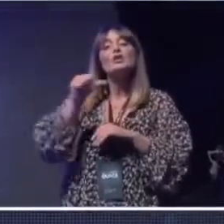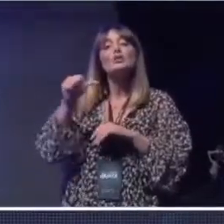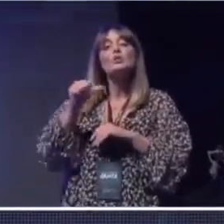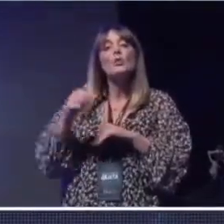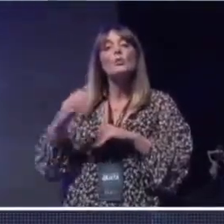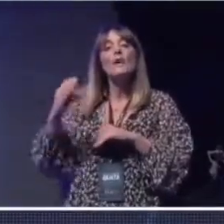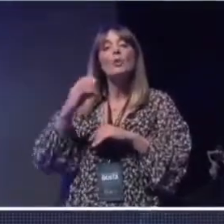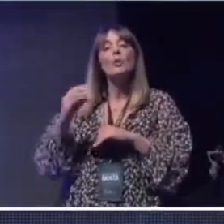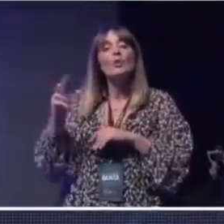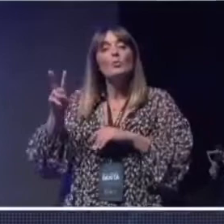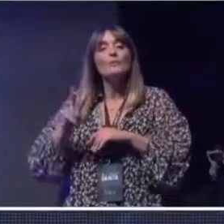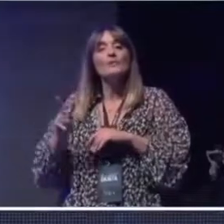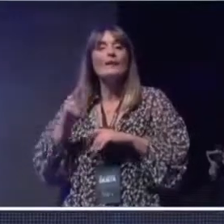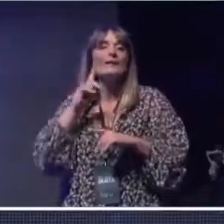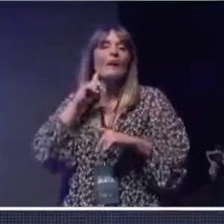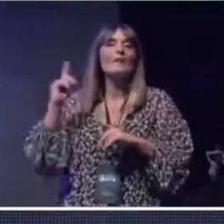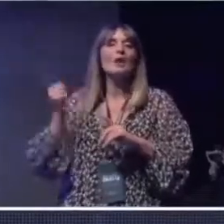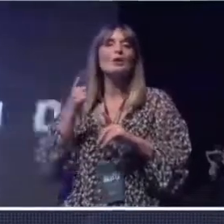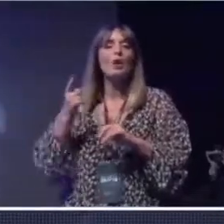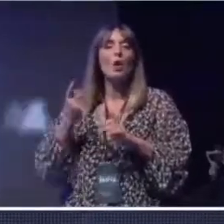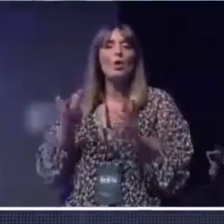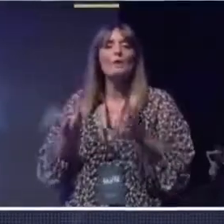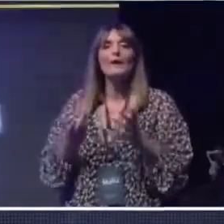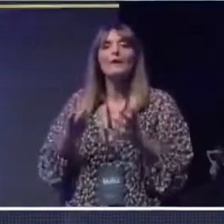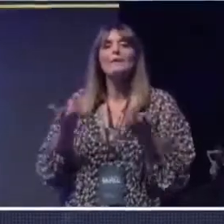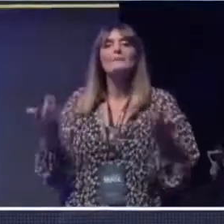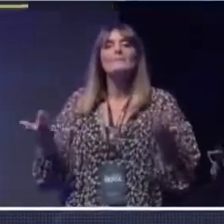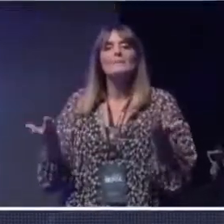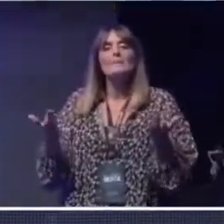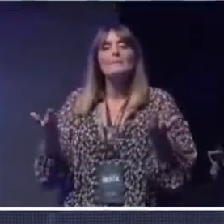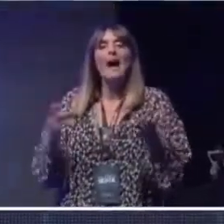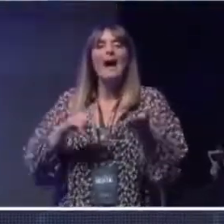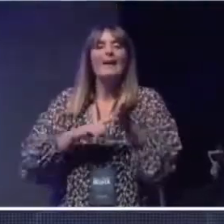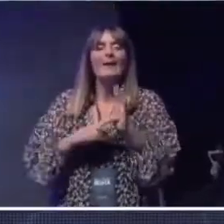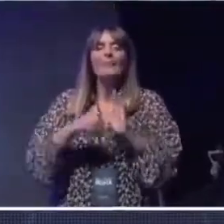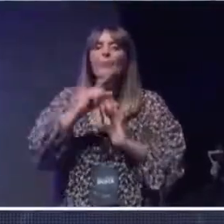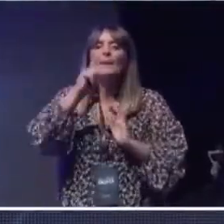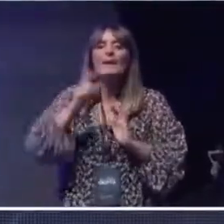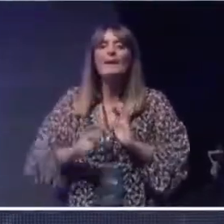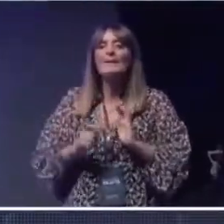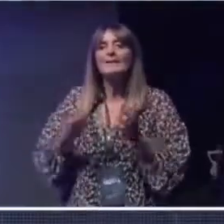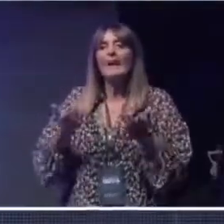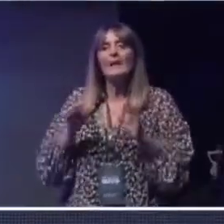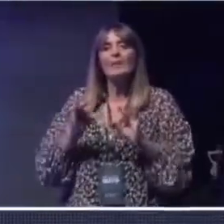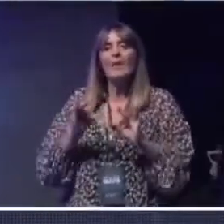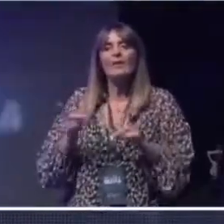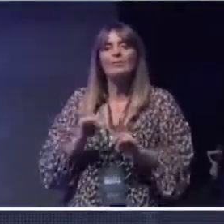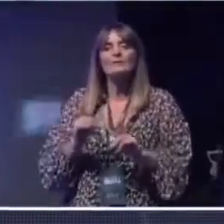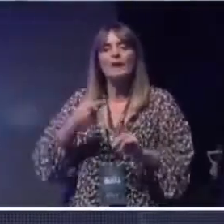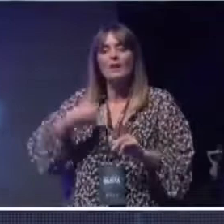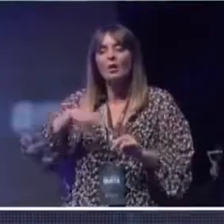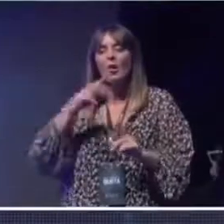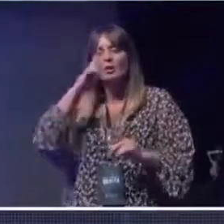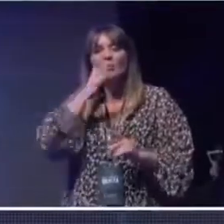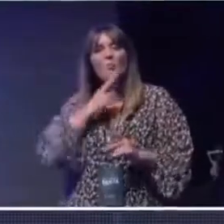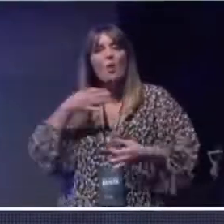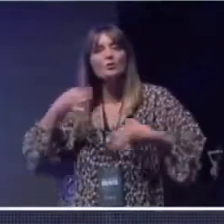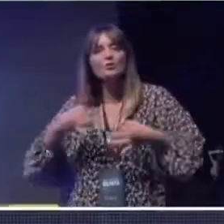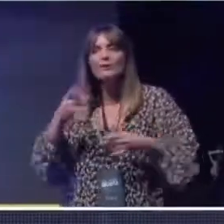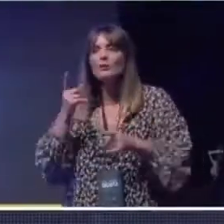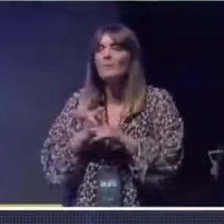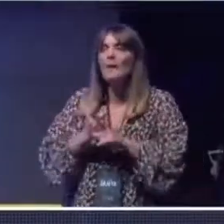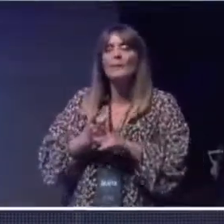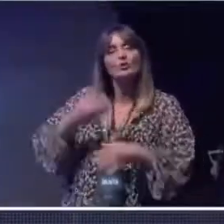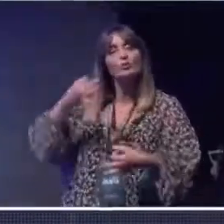migliori, ma la realtà è che voi ci avete votato a parlamentari della Repubblica Italiana. Noi non siamo una giuria che doveva giudicare il